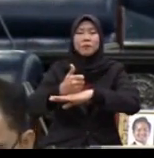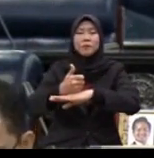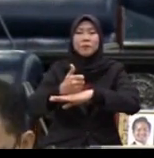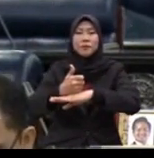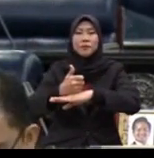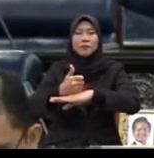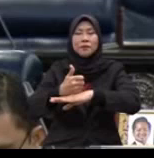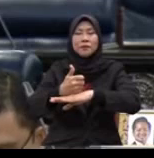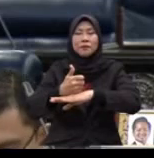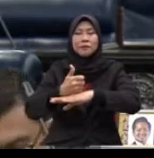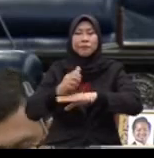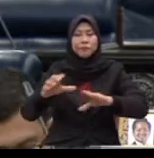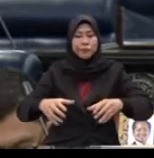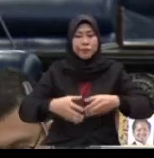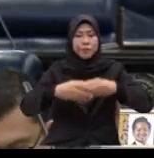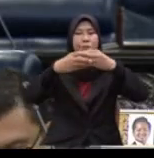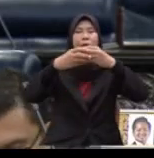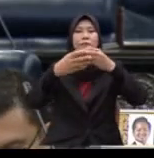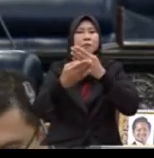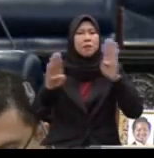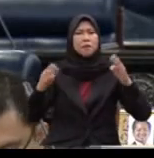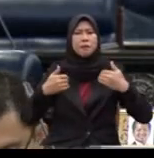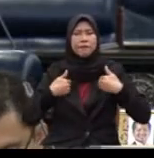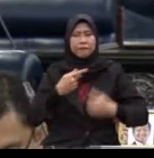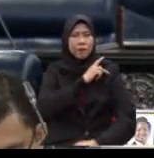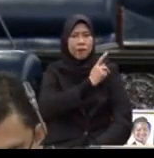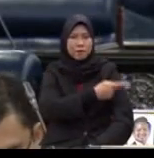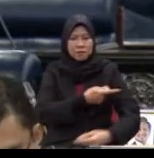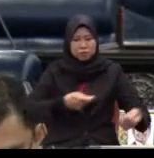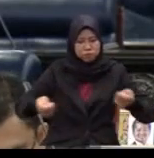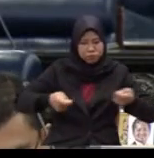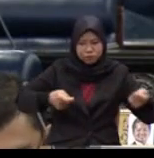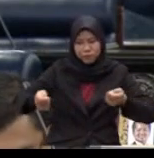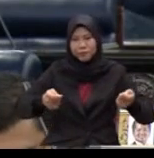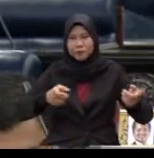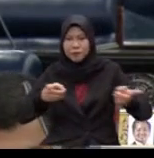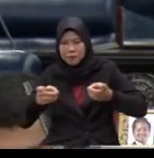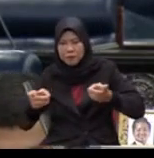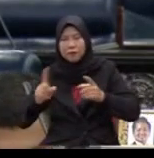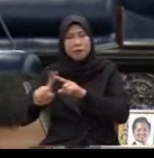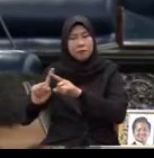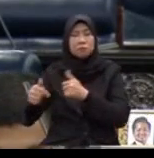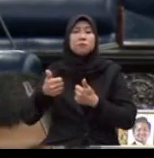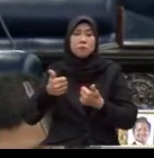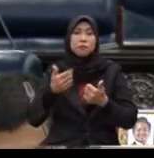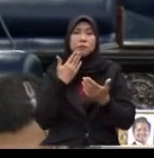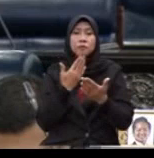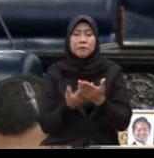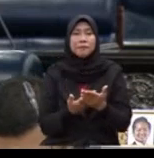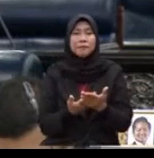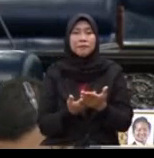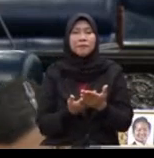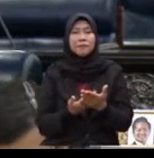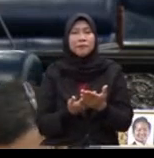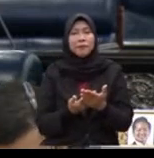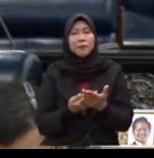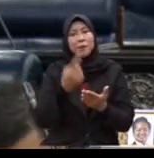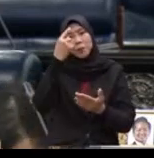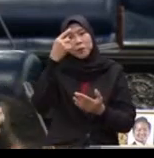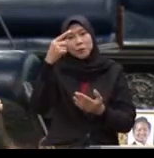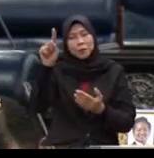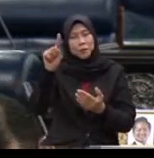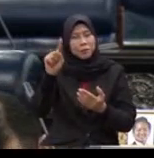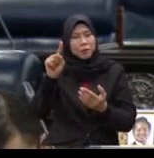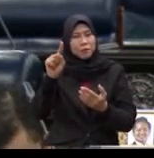sebuah badan bebas yang mempunyai kuasa kawalan tata tertib yang efektif dan berkesan untuk menyemai